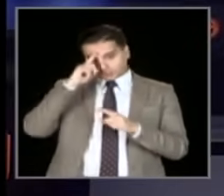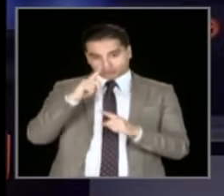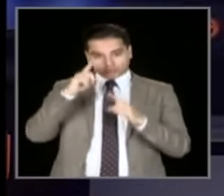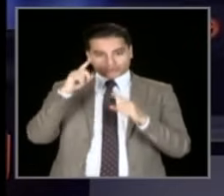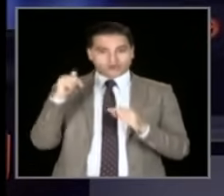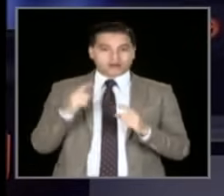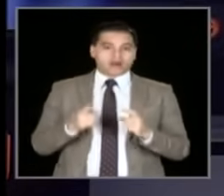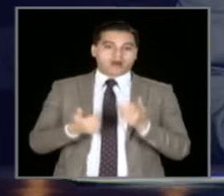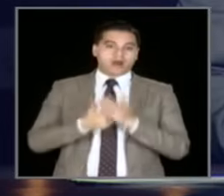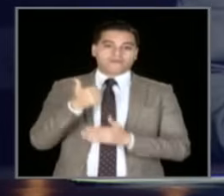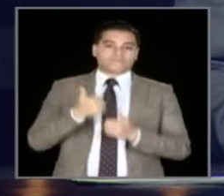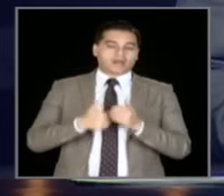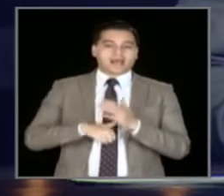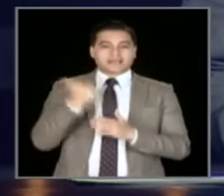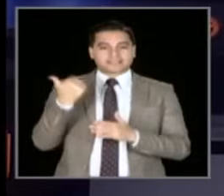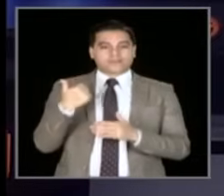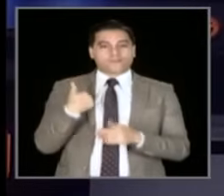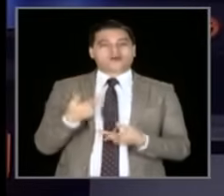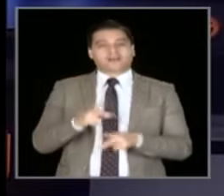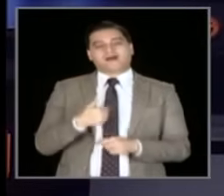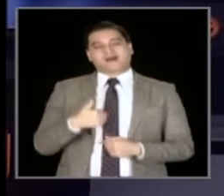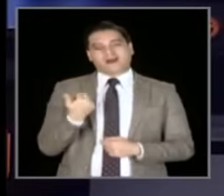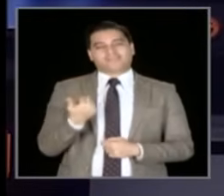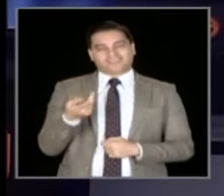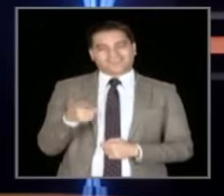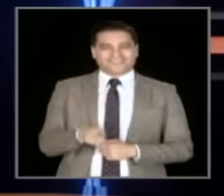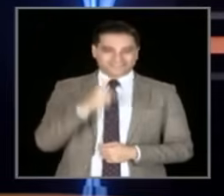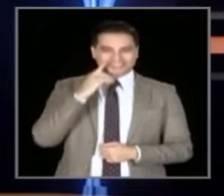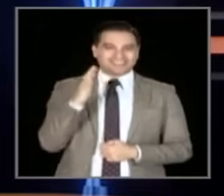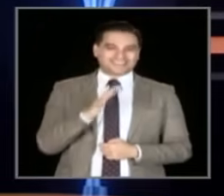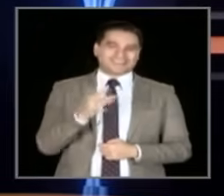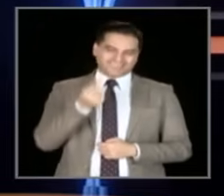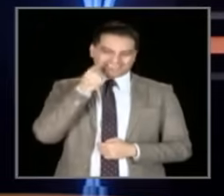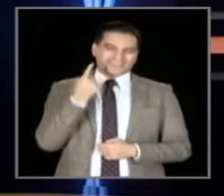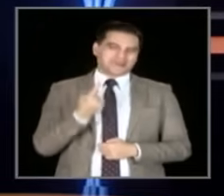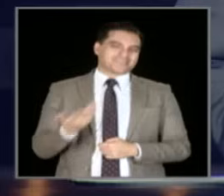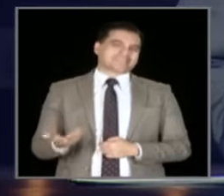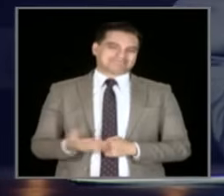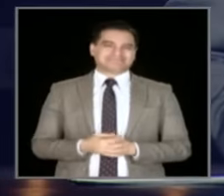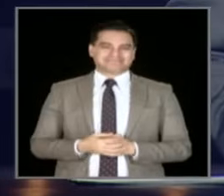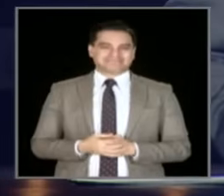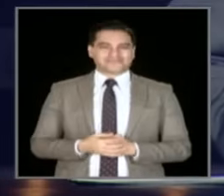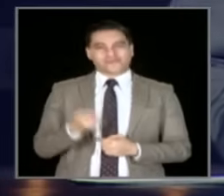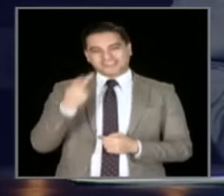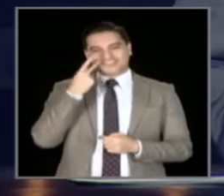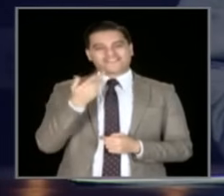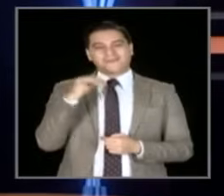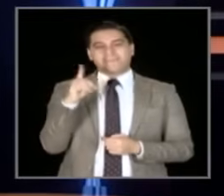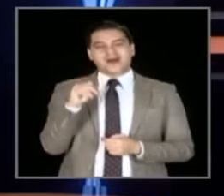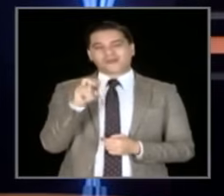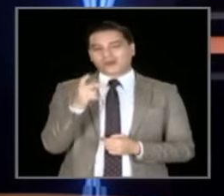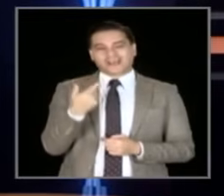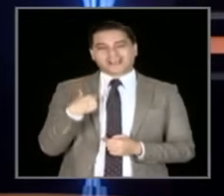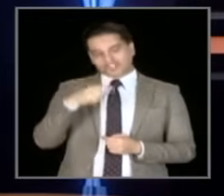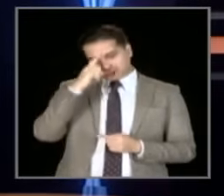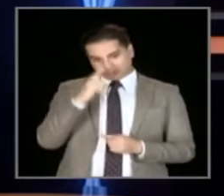يعني الأفضل هيكسب. وإحنا الأفضل طبعا. لا طبيعي يعني. ربنا هيوفق. وليه رأيك يا مروة؟ لا إن شاء